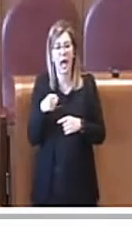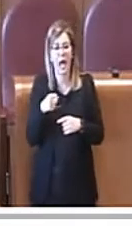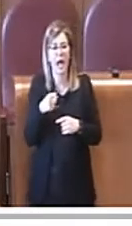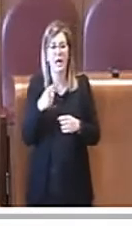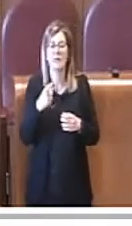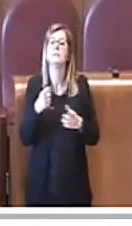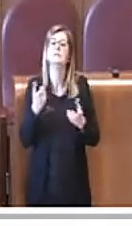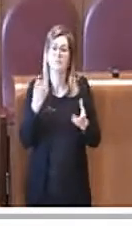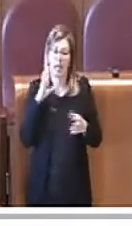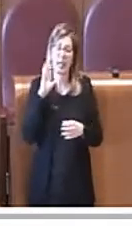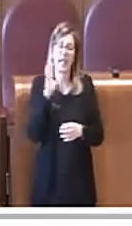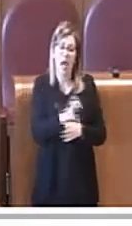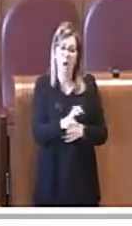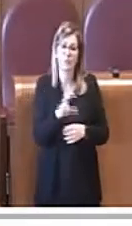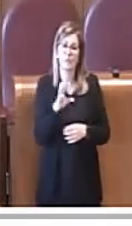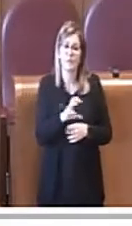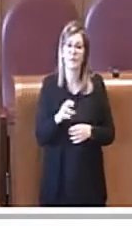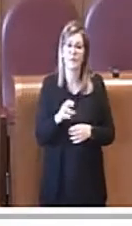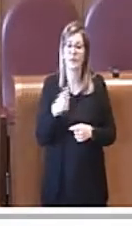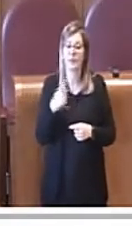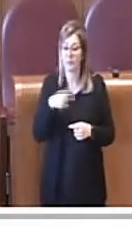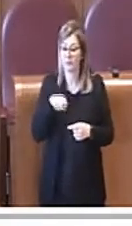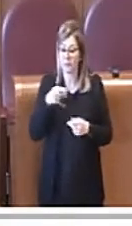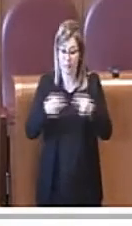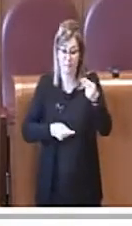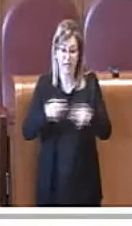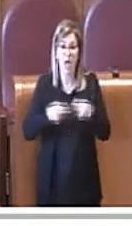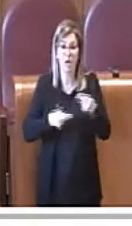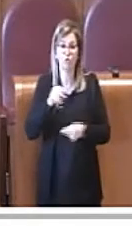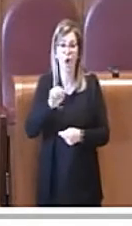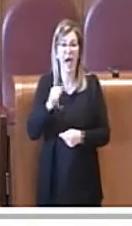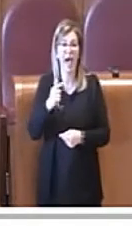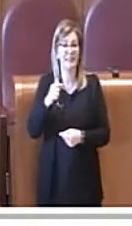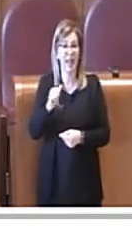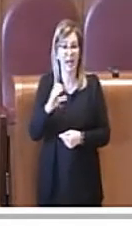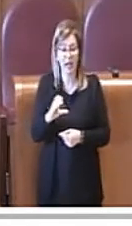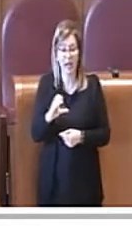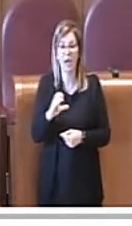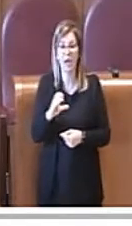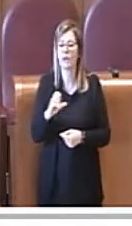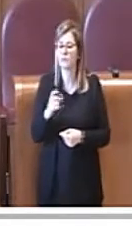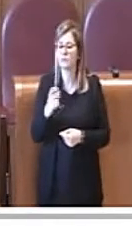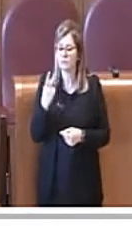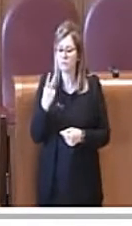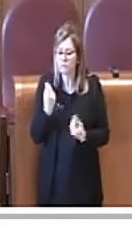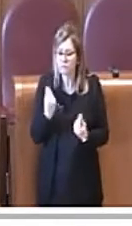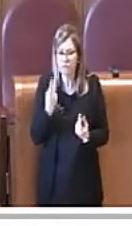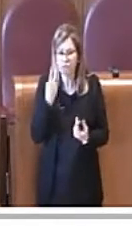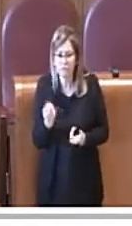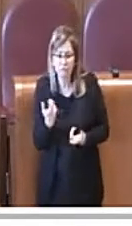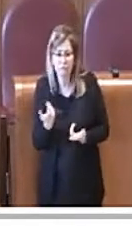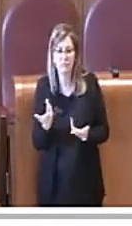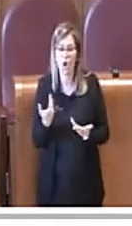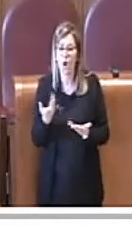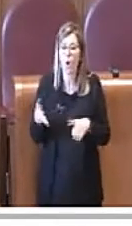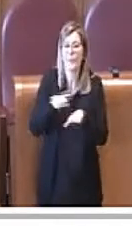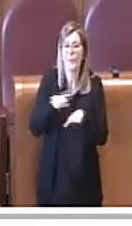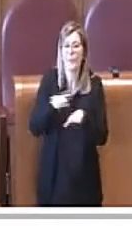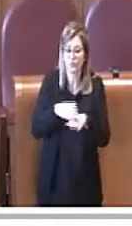debiti fuori bilancio di ATAC che, come è stato detto, rappresentano la copertura di costi sostenuti